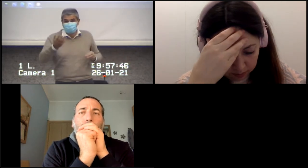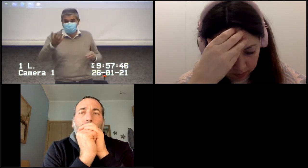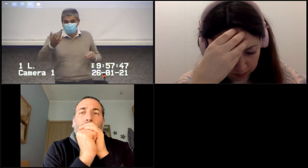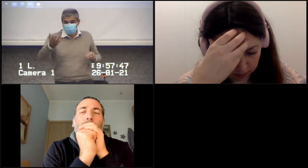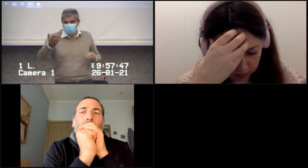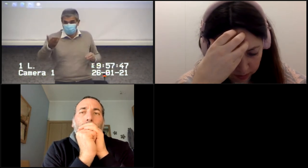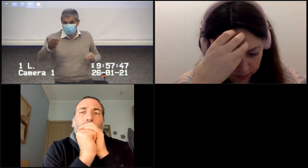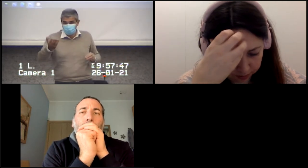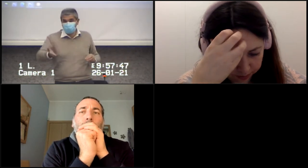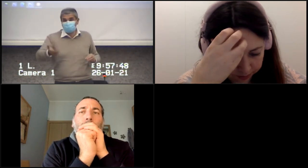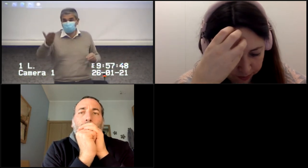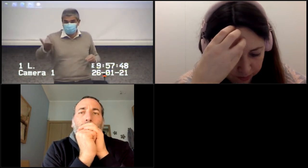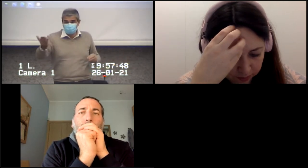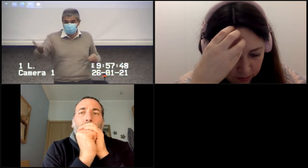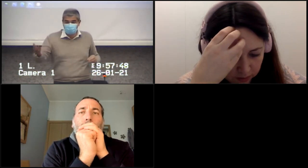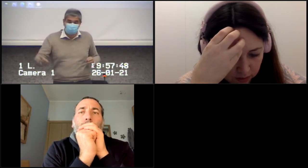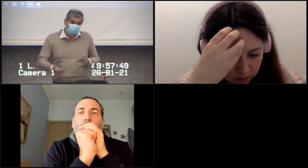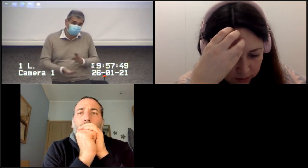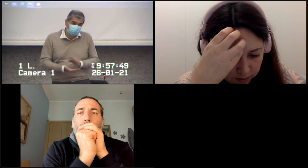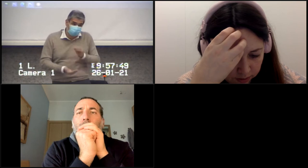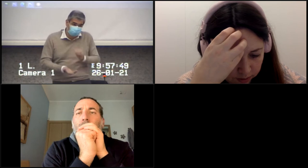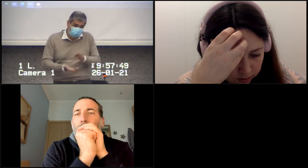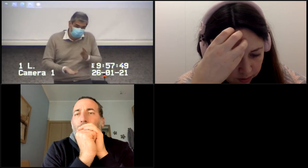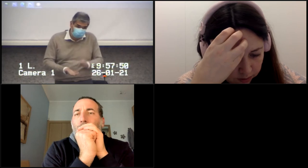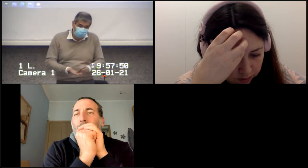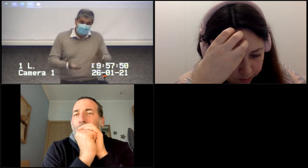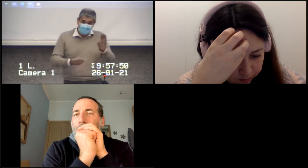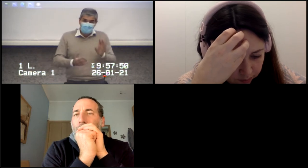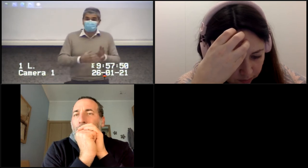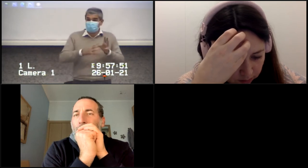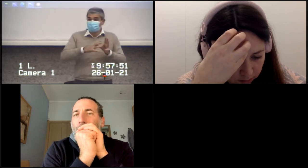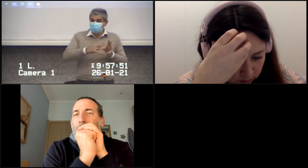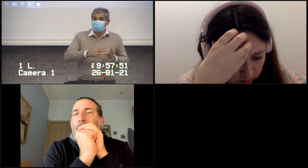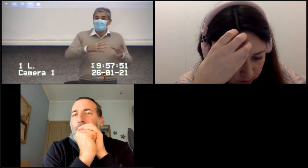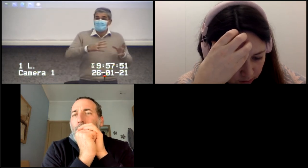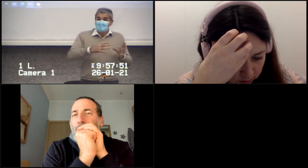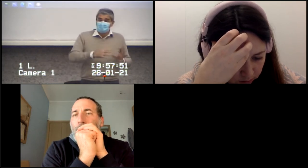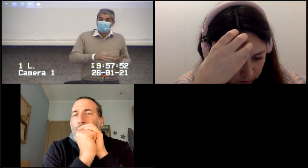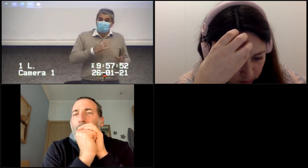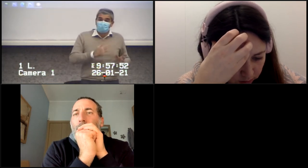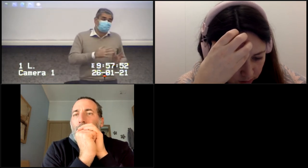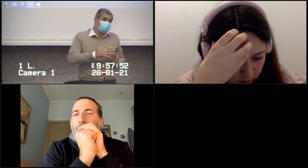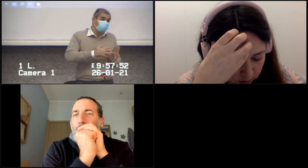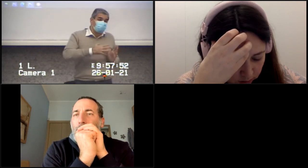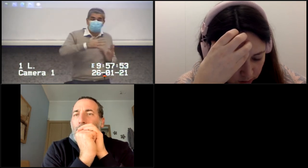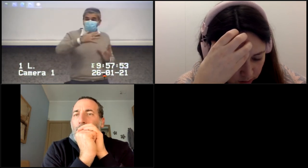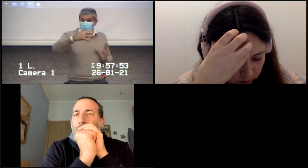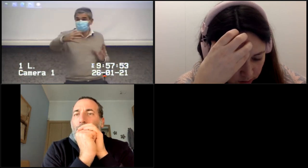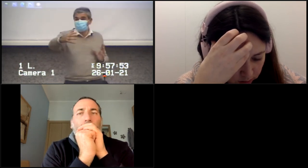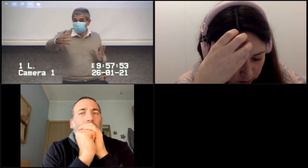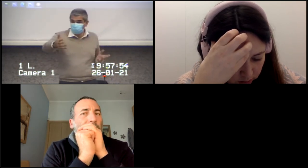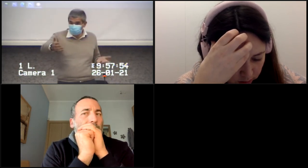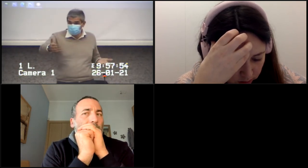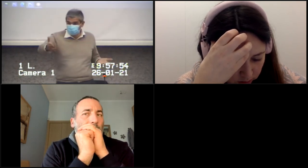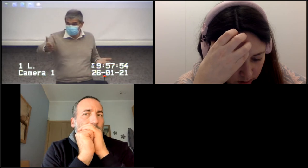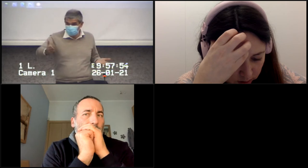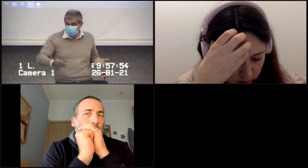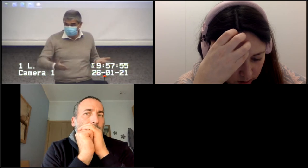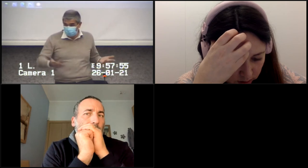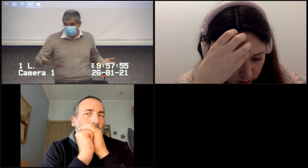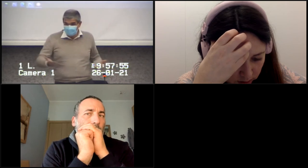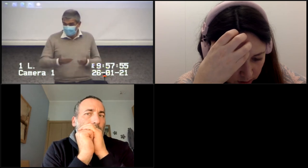l'ex il fondo che gestisce in questo momento l'ex Alstom prevede di andare a demolire tutto l'edificio